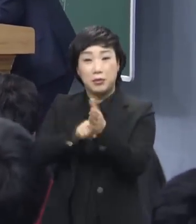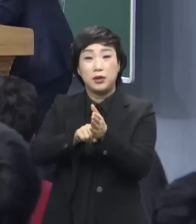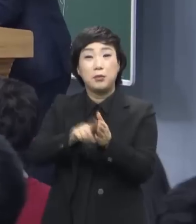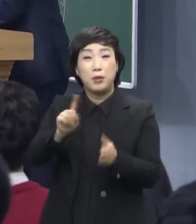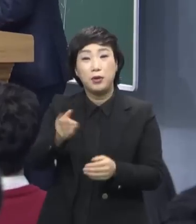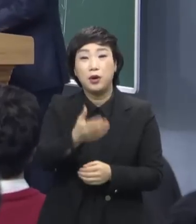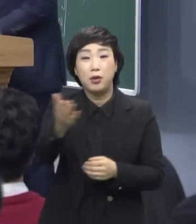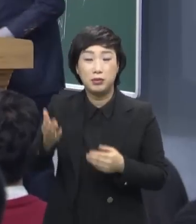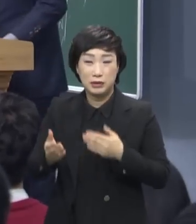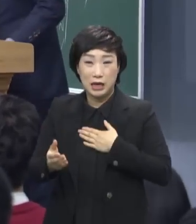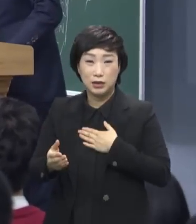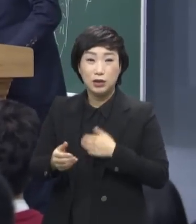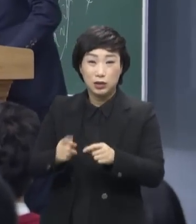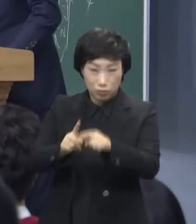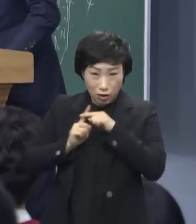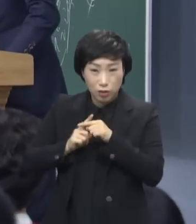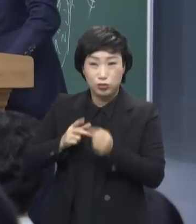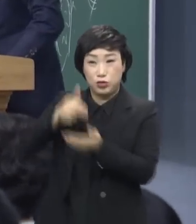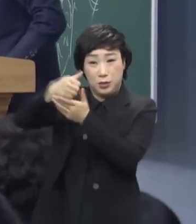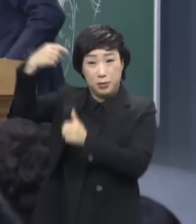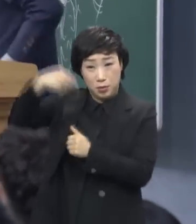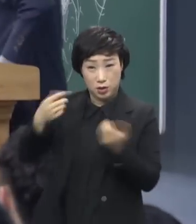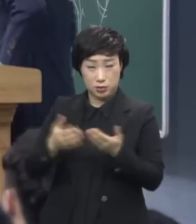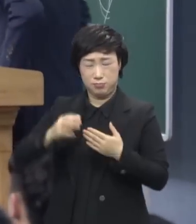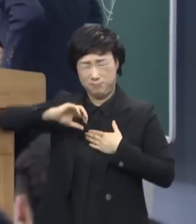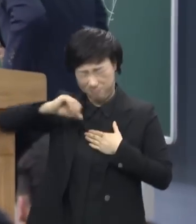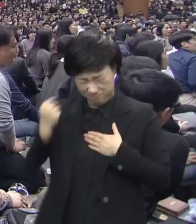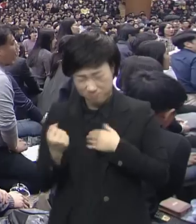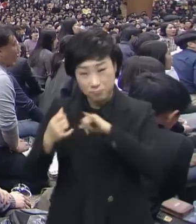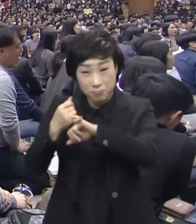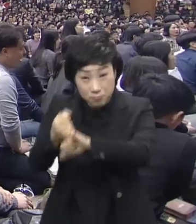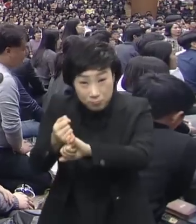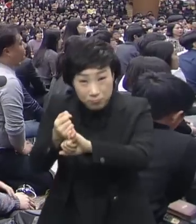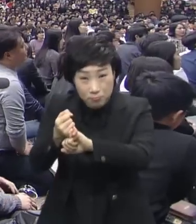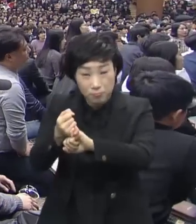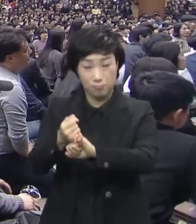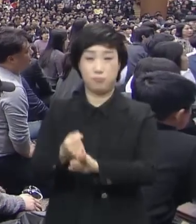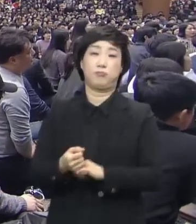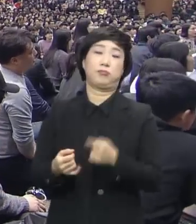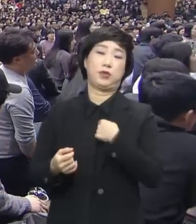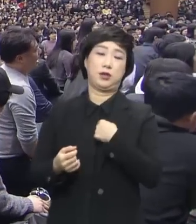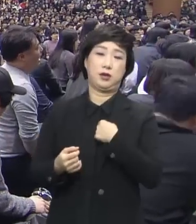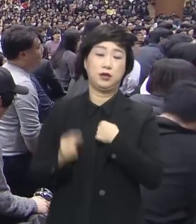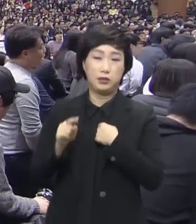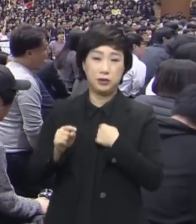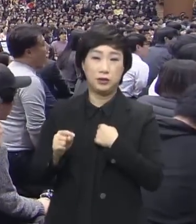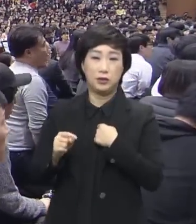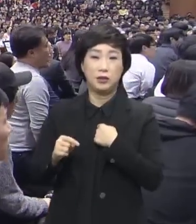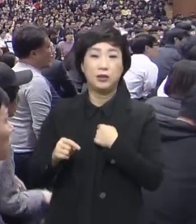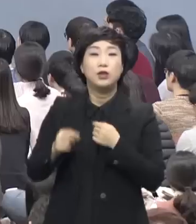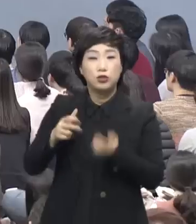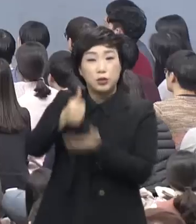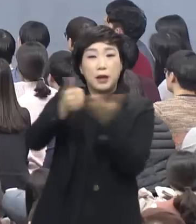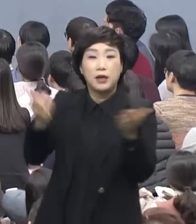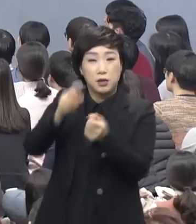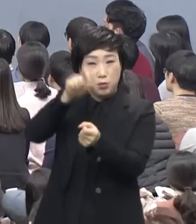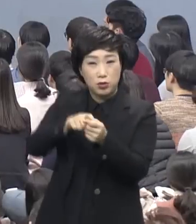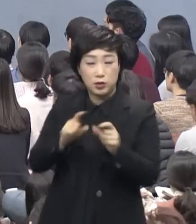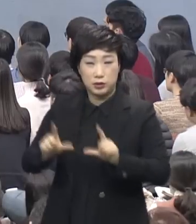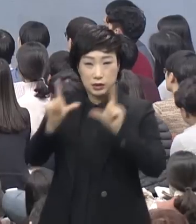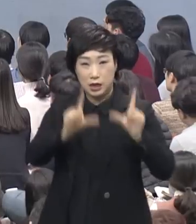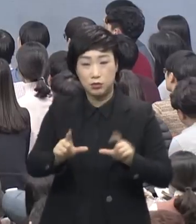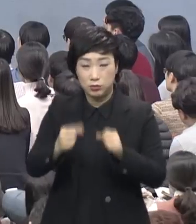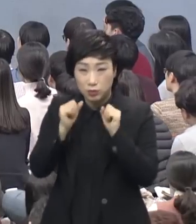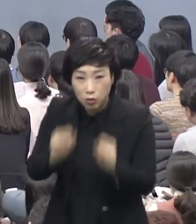죽어도 주님이 명령하신 일은 실천하지 않으면 안 된다. 아멘. 내가 그 실천을 위해 살고 실천을 위해